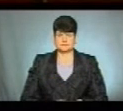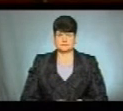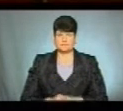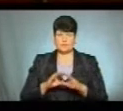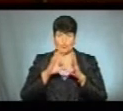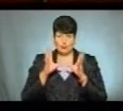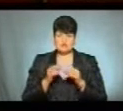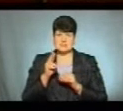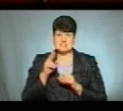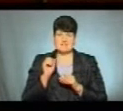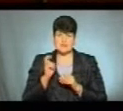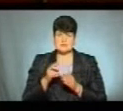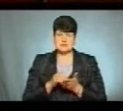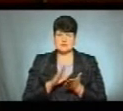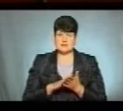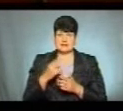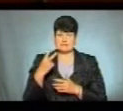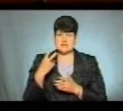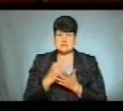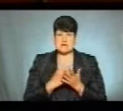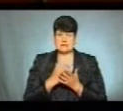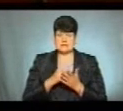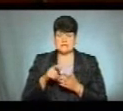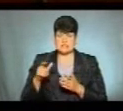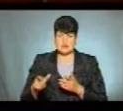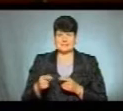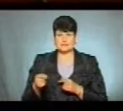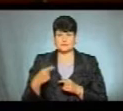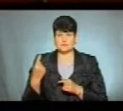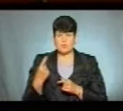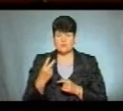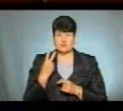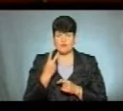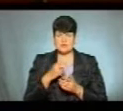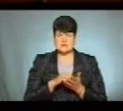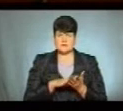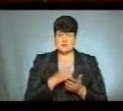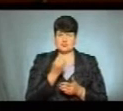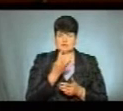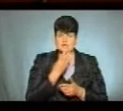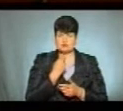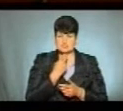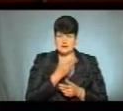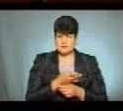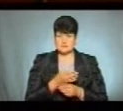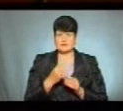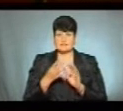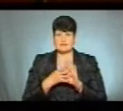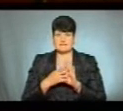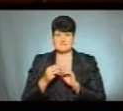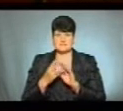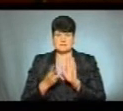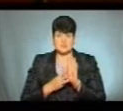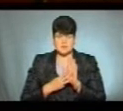Усього ЦВК зареєструвала 20 кандидатів-мажоритарників. Від Тернопільщини двох зареєстрували 14 червня, 9-х –